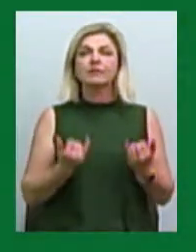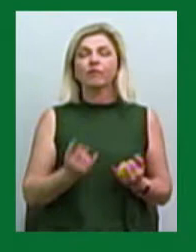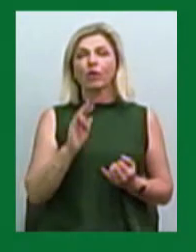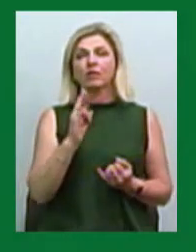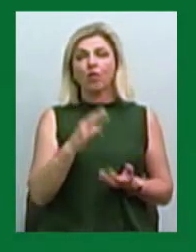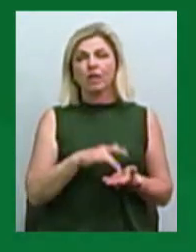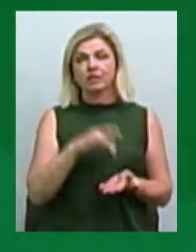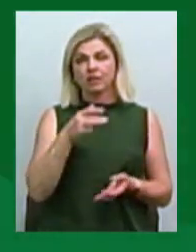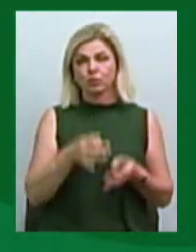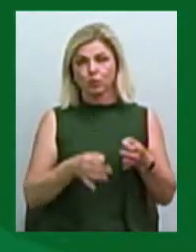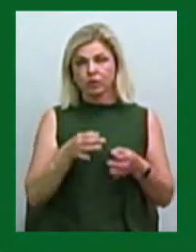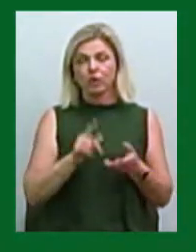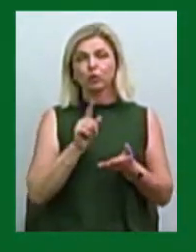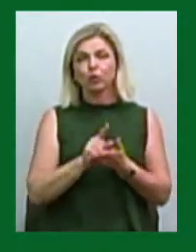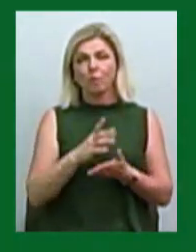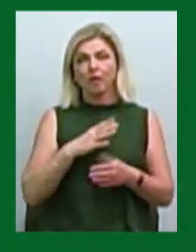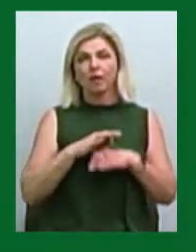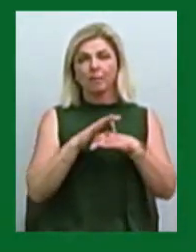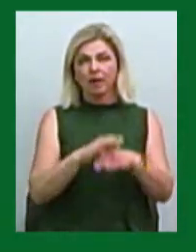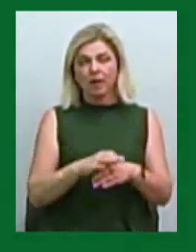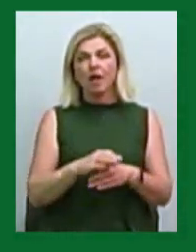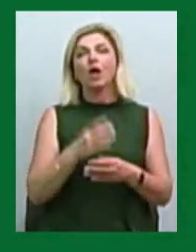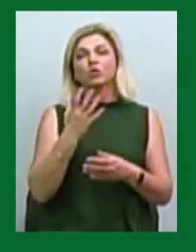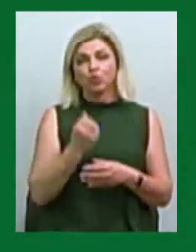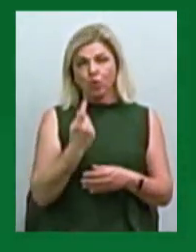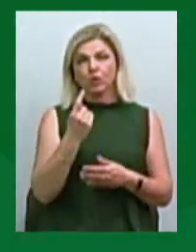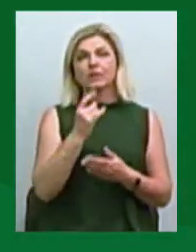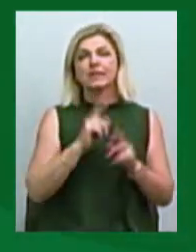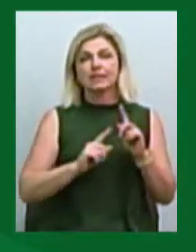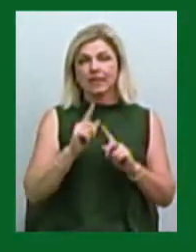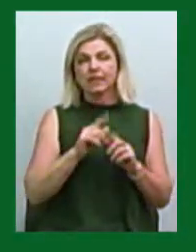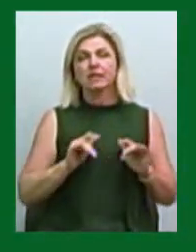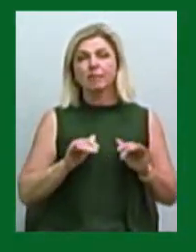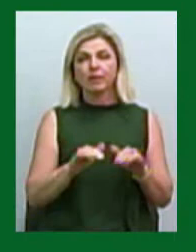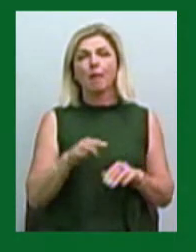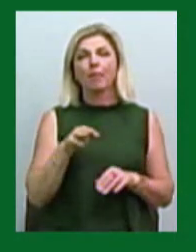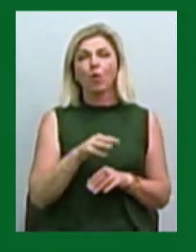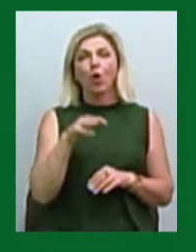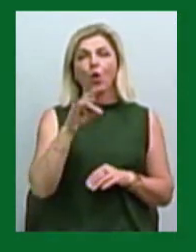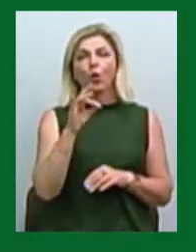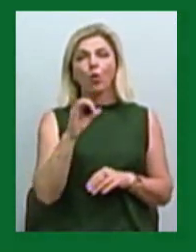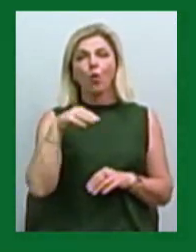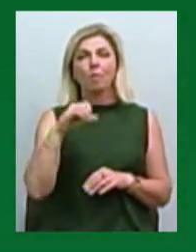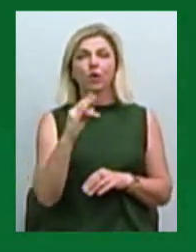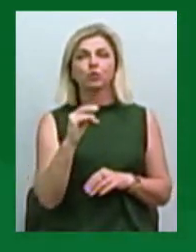Миколаївському центральному суді мало відбутися чергове засідання у справі Миколи Романчука, якого звинувачують у